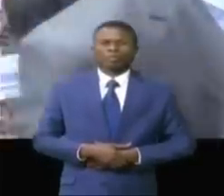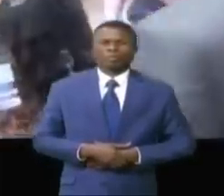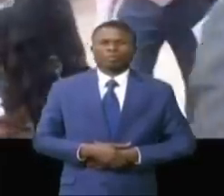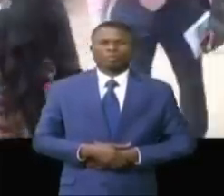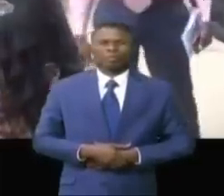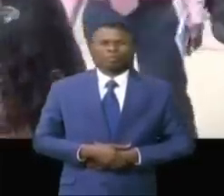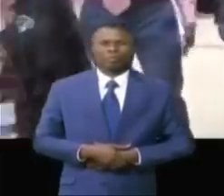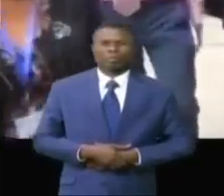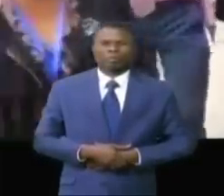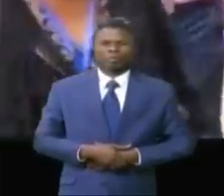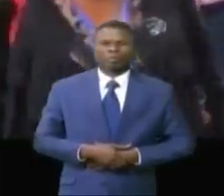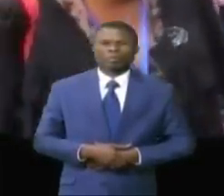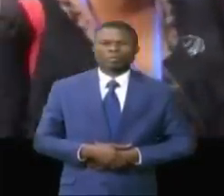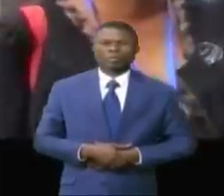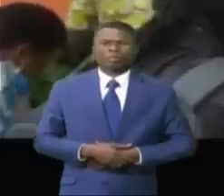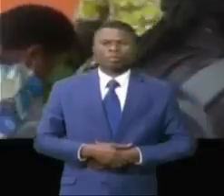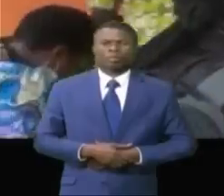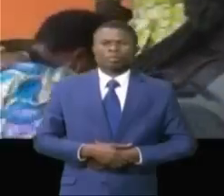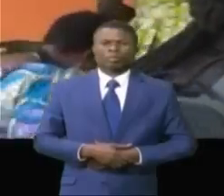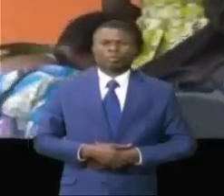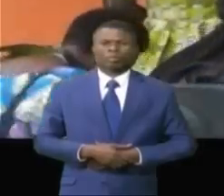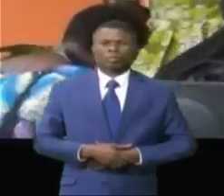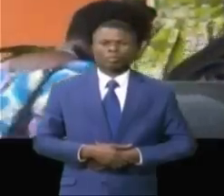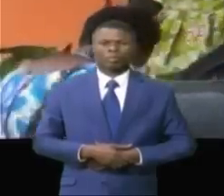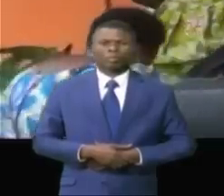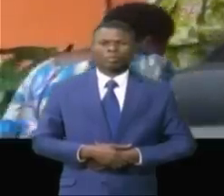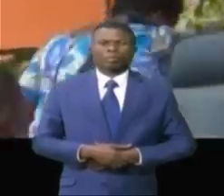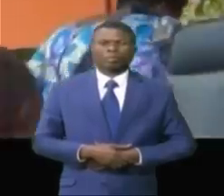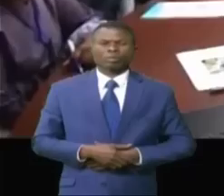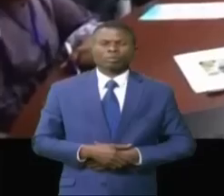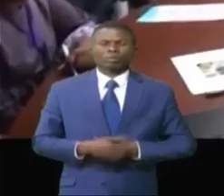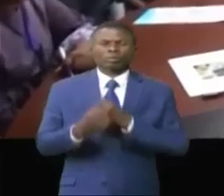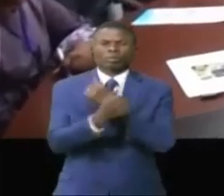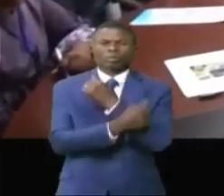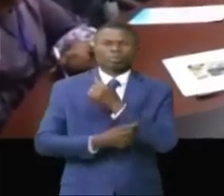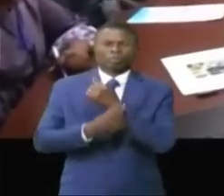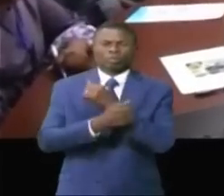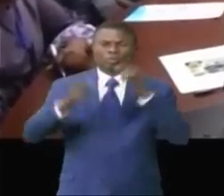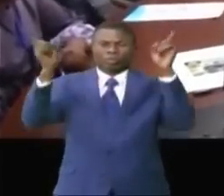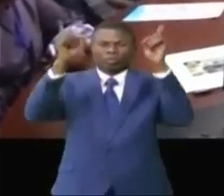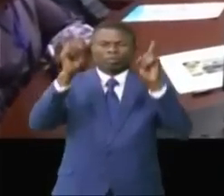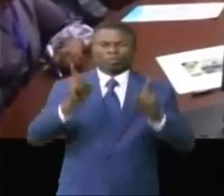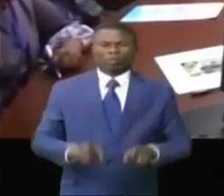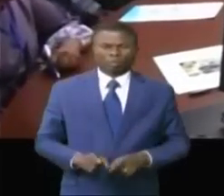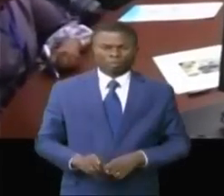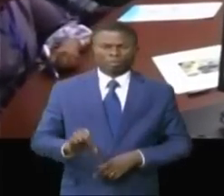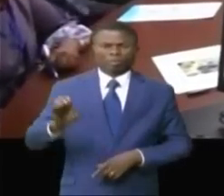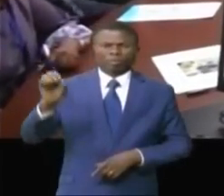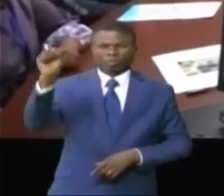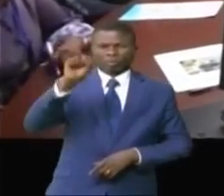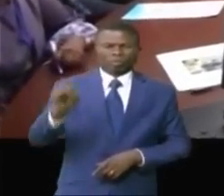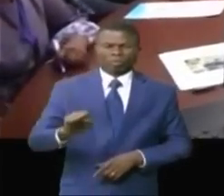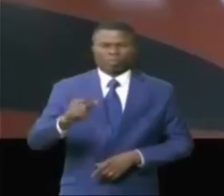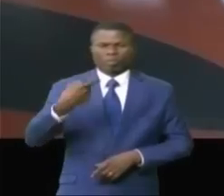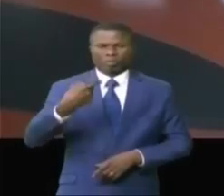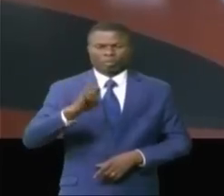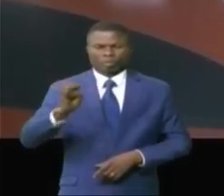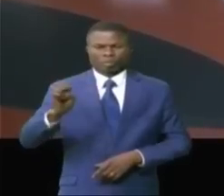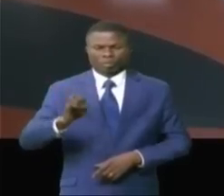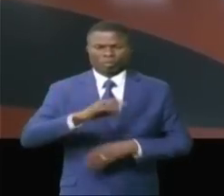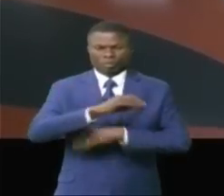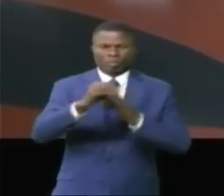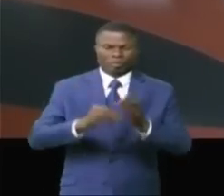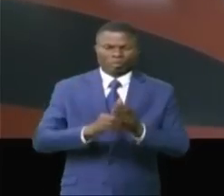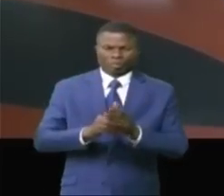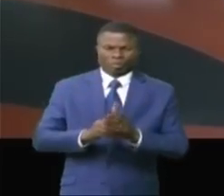Une délégation de la Conférence internationale pour les pays des Grands Lacs d'Afrique, CIRGEL, au Centre d'expertise, d'évaluation